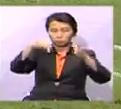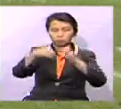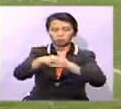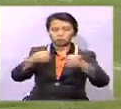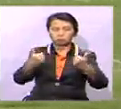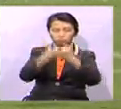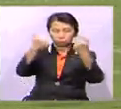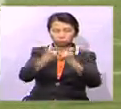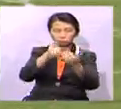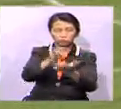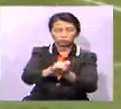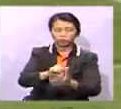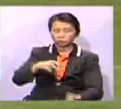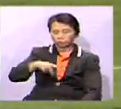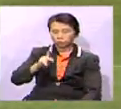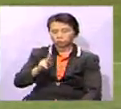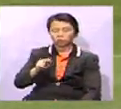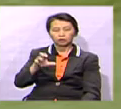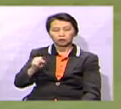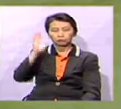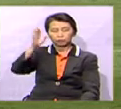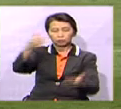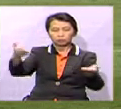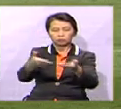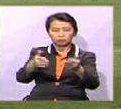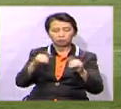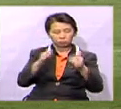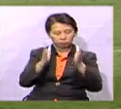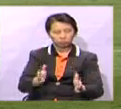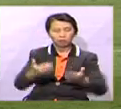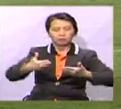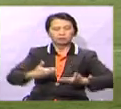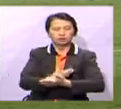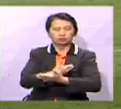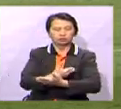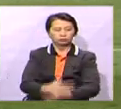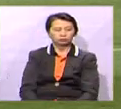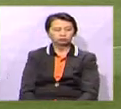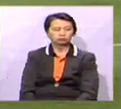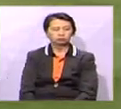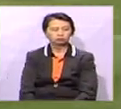saingan berkenaan. PKNS bakal memperkenalkan barisan pemain baru Disember ini.